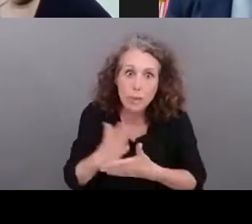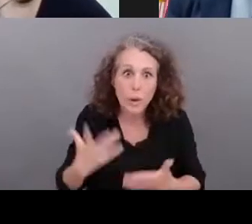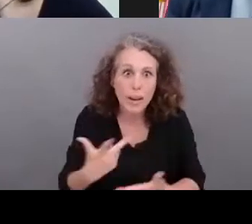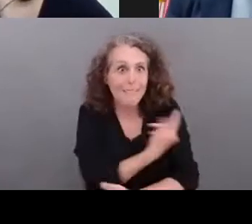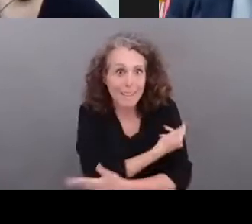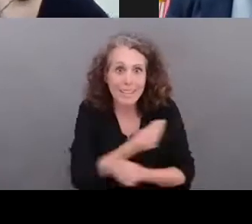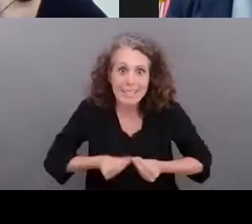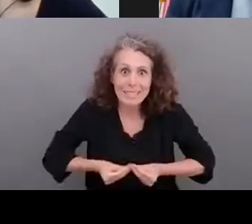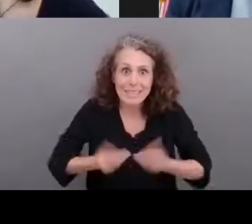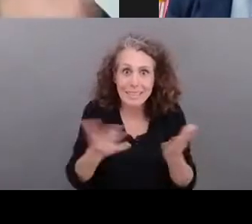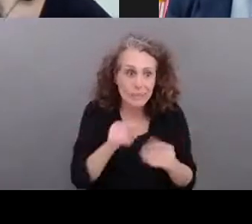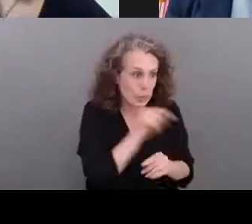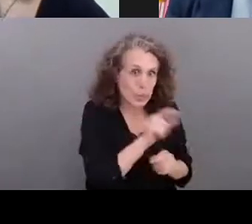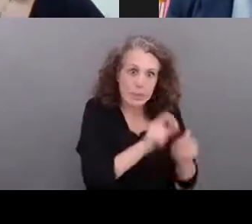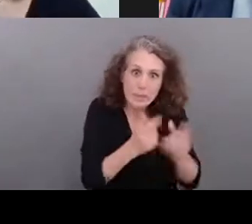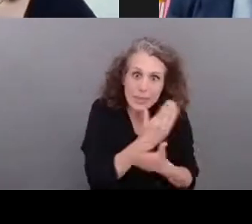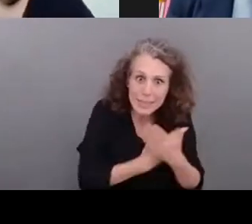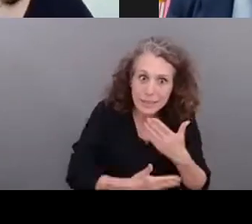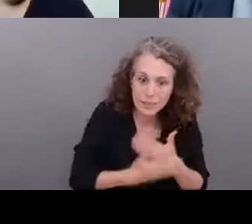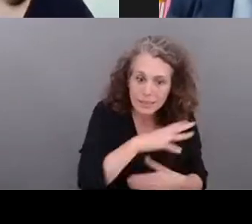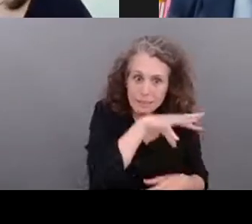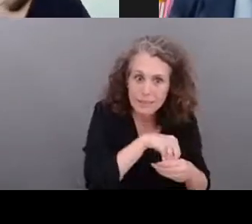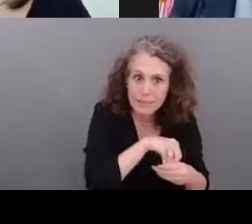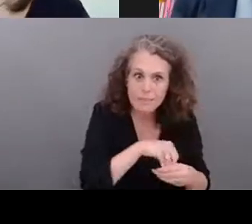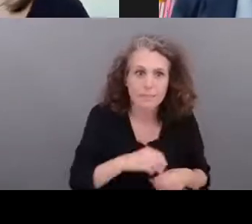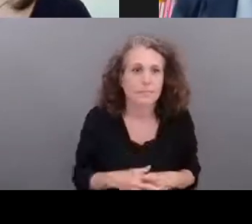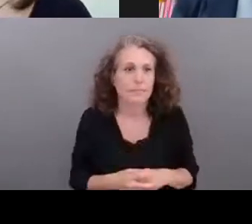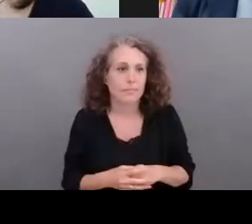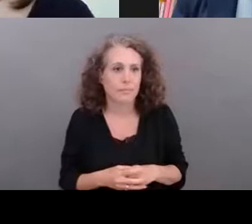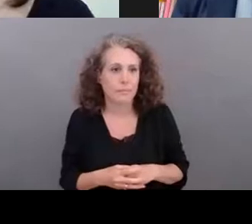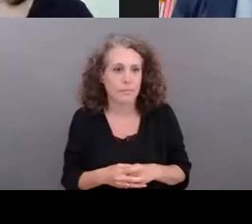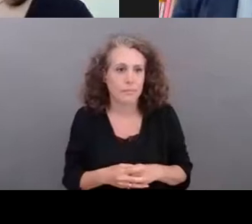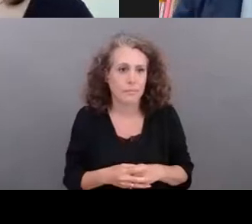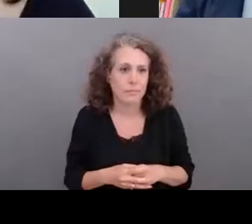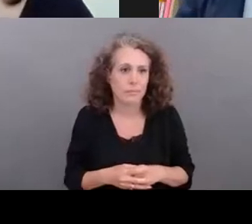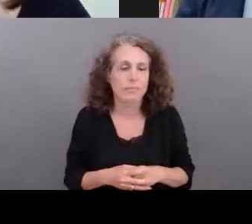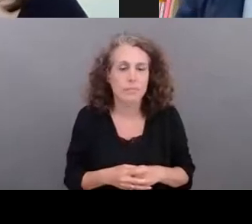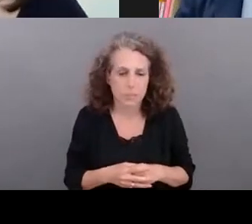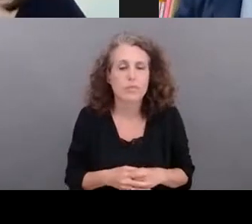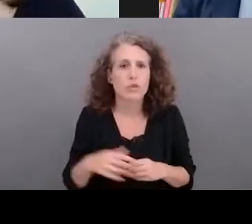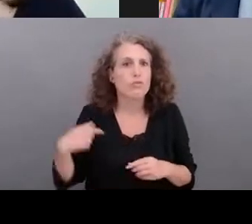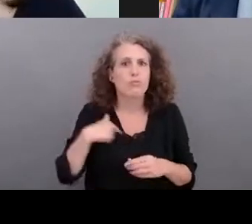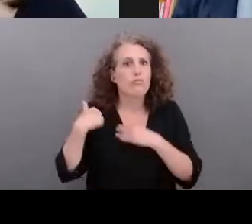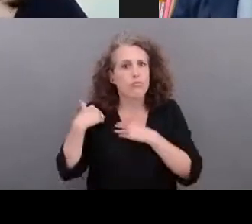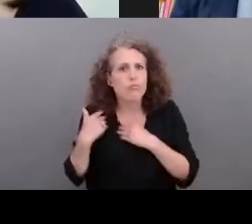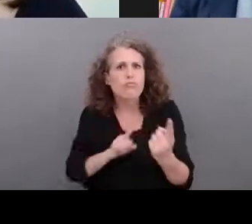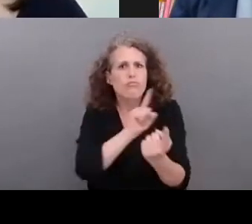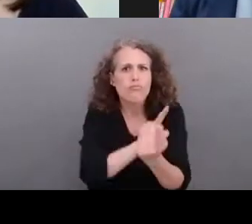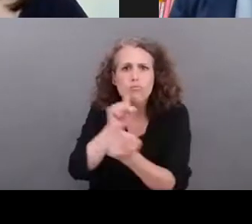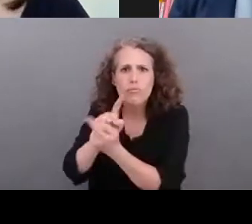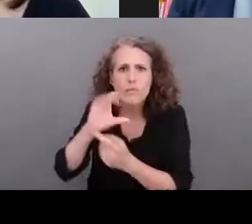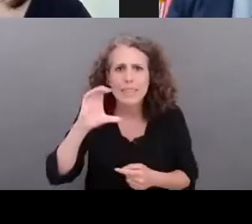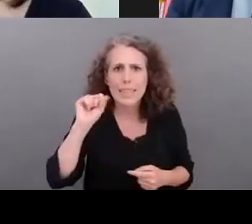vaccins soit disponible à tous, en ce compris aux personnes handicapées. Et ensuite, nous voulons